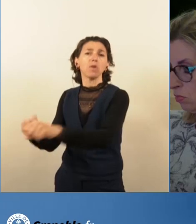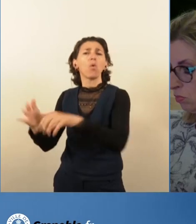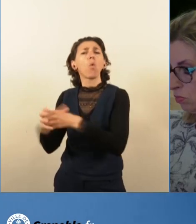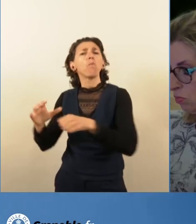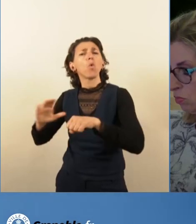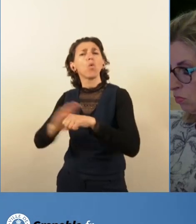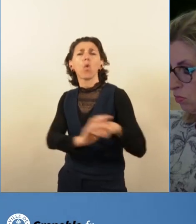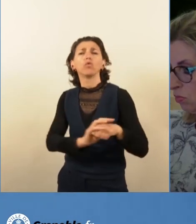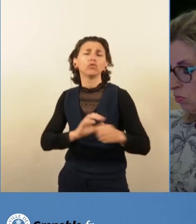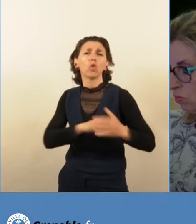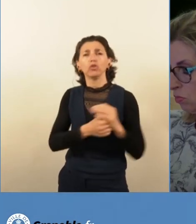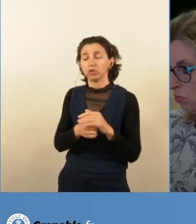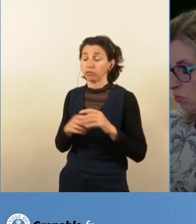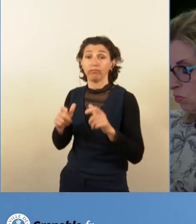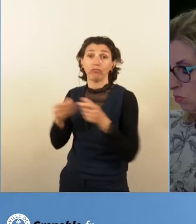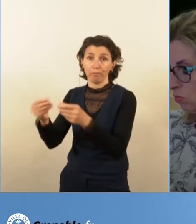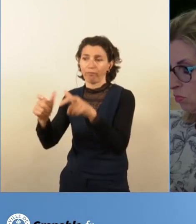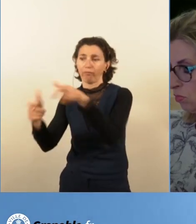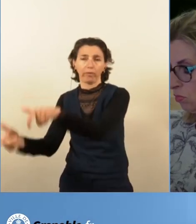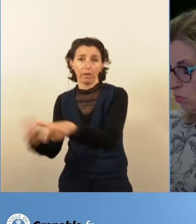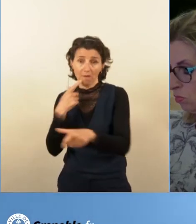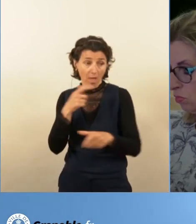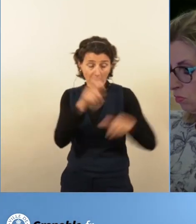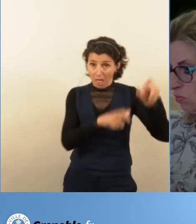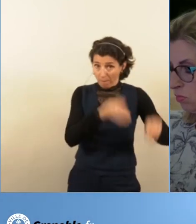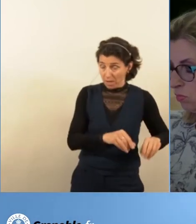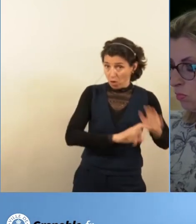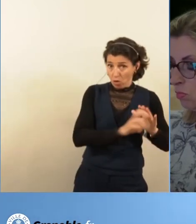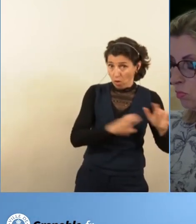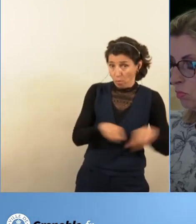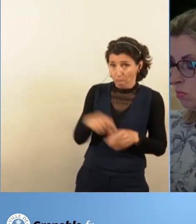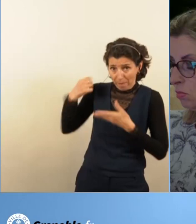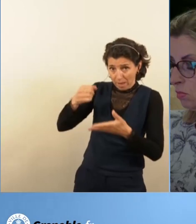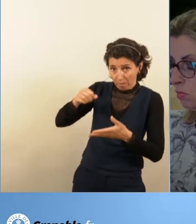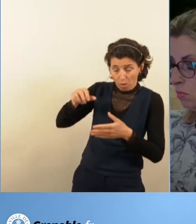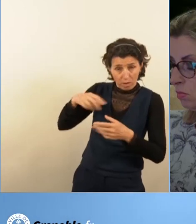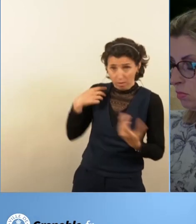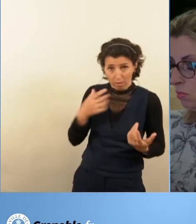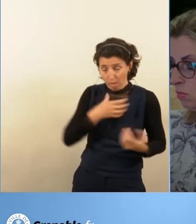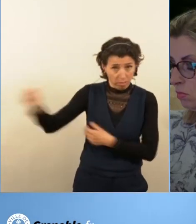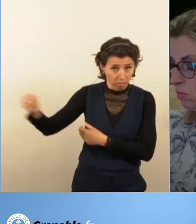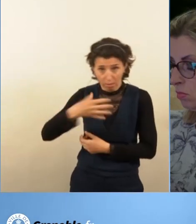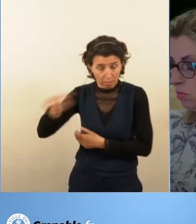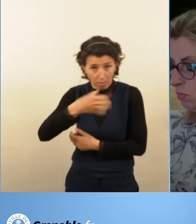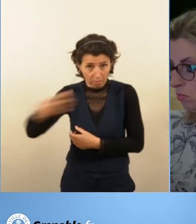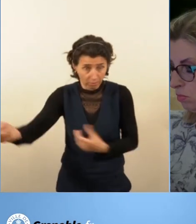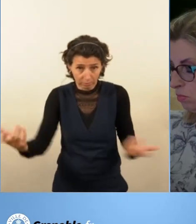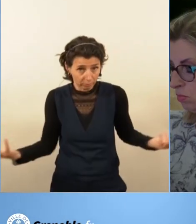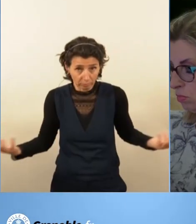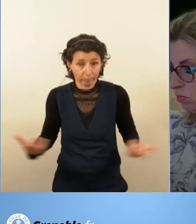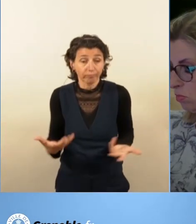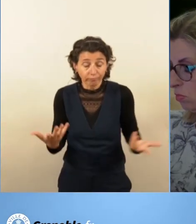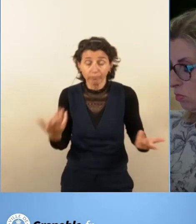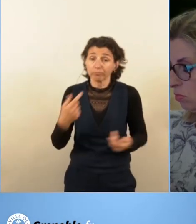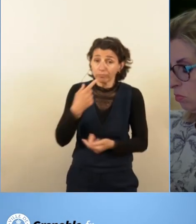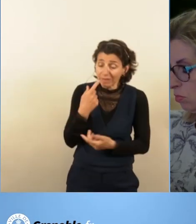lois sont donc dépossédés voler là vraiment voler de leur patrimoine et nous redisons ici que si on n'engage